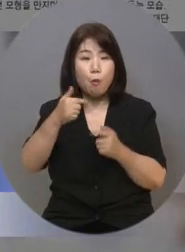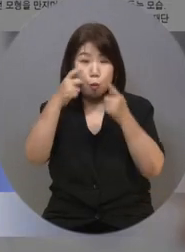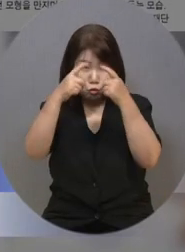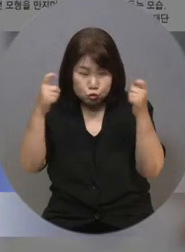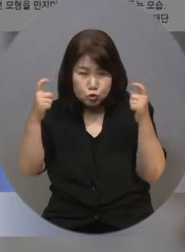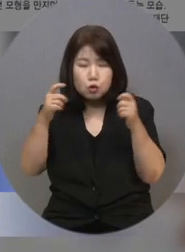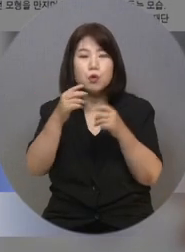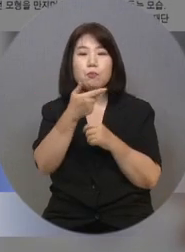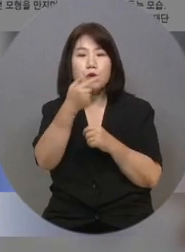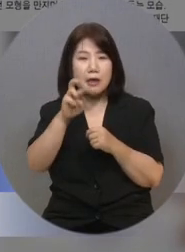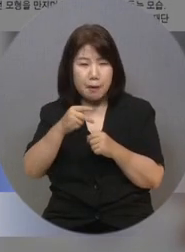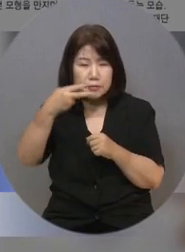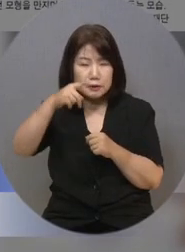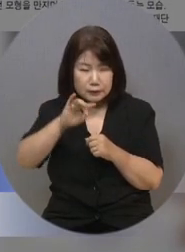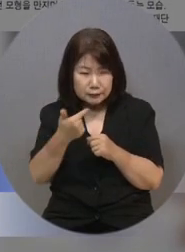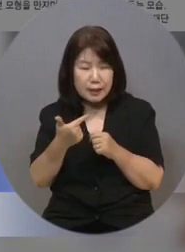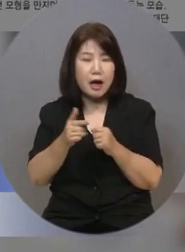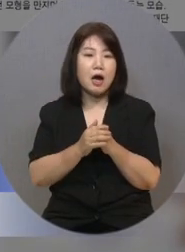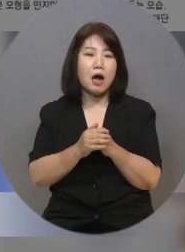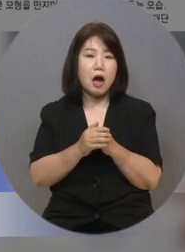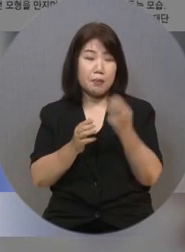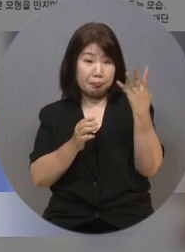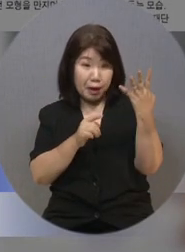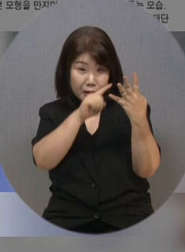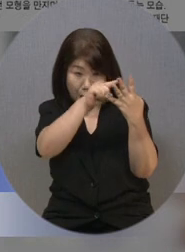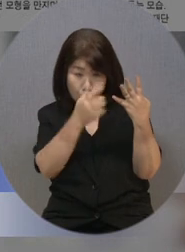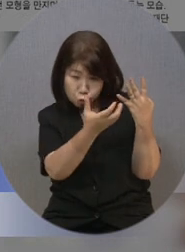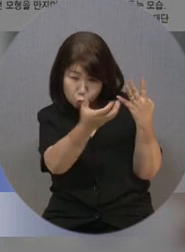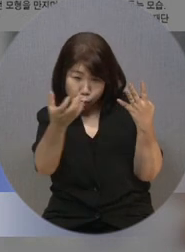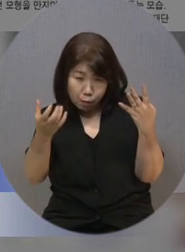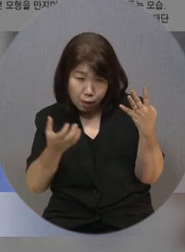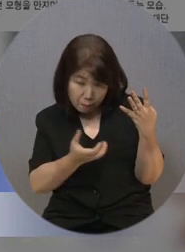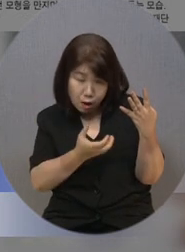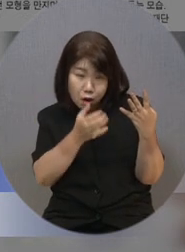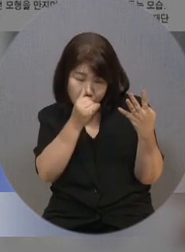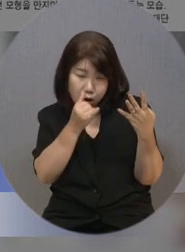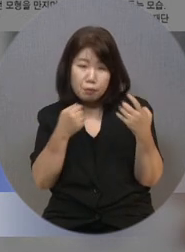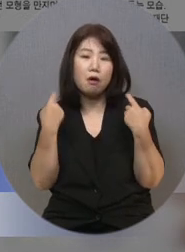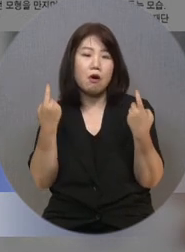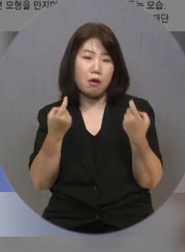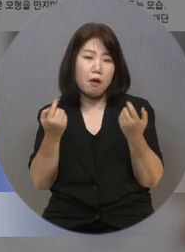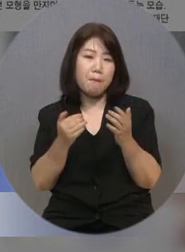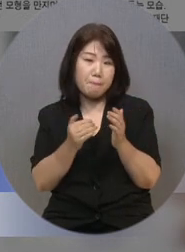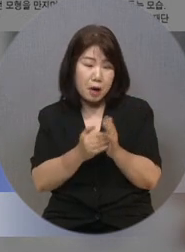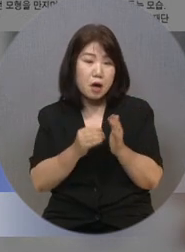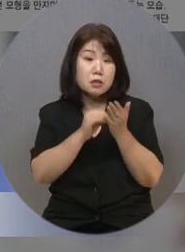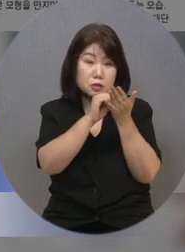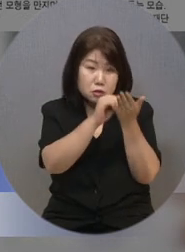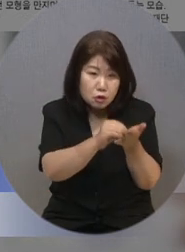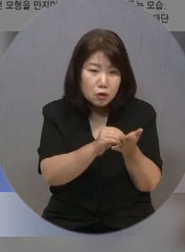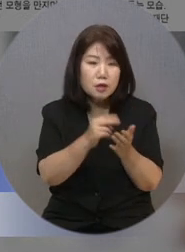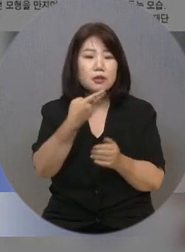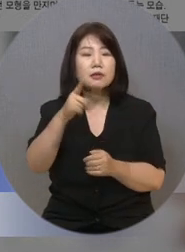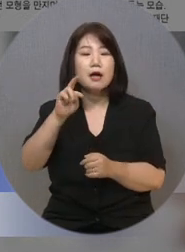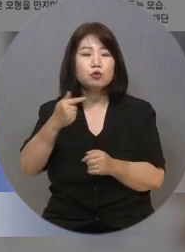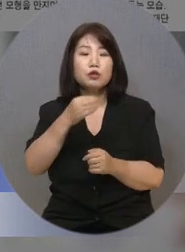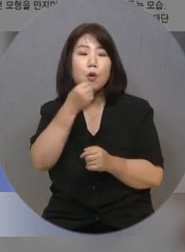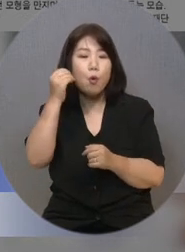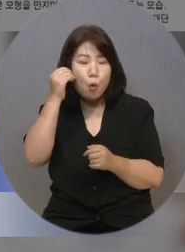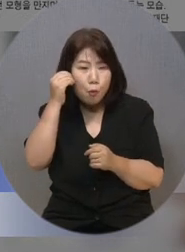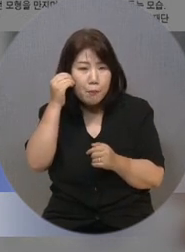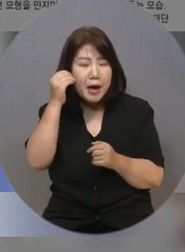남산 국립항공박물관 총 4개 코스입니다 투어 참여신청은 서울 단우림관광 홈페이지